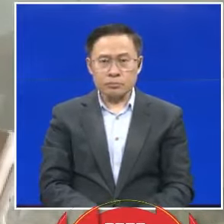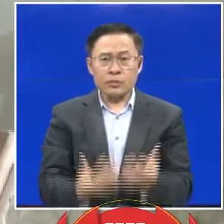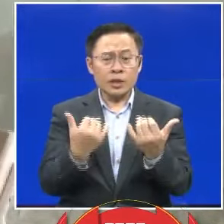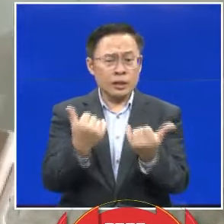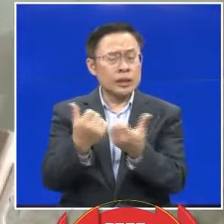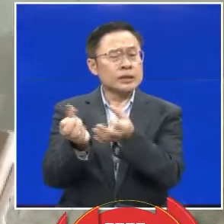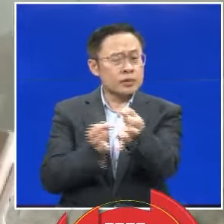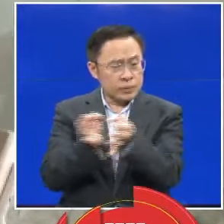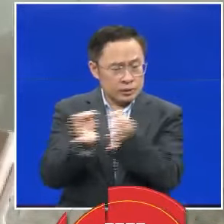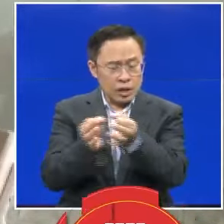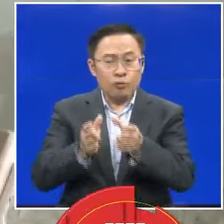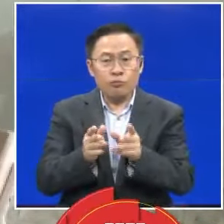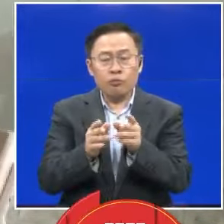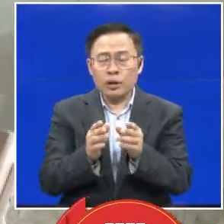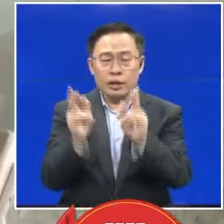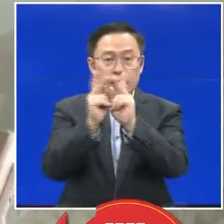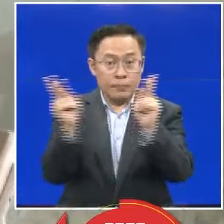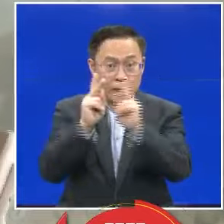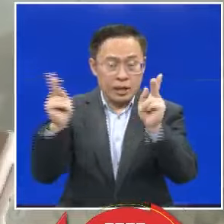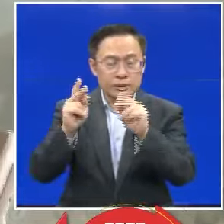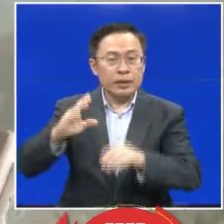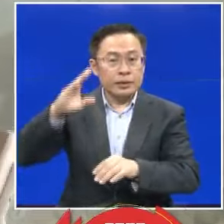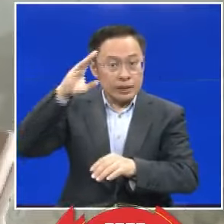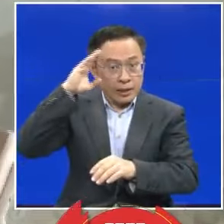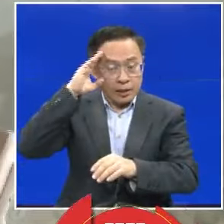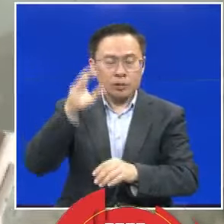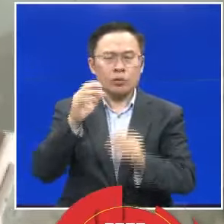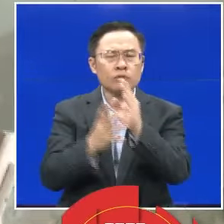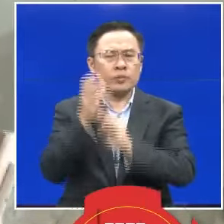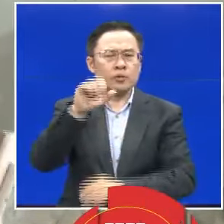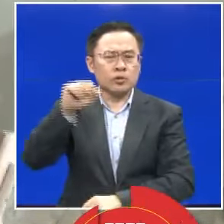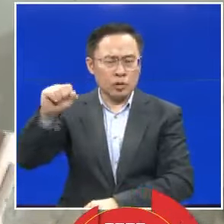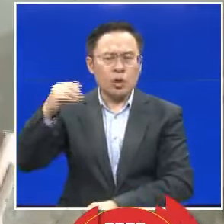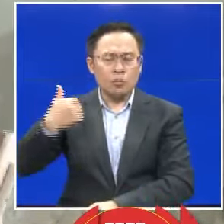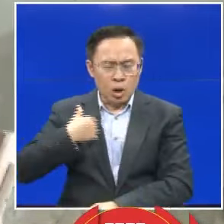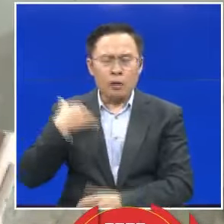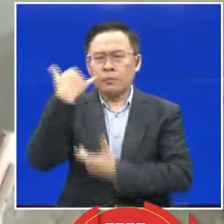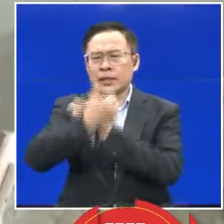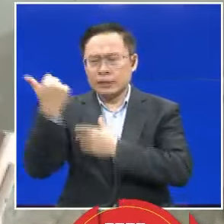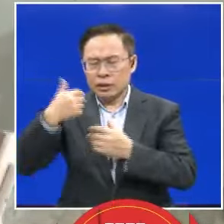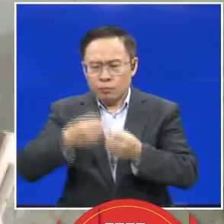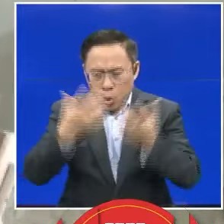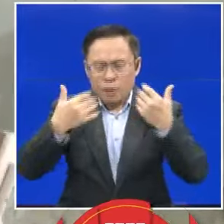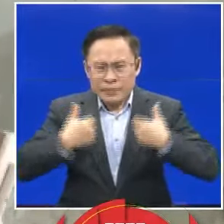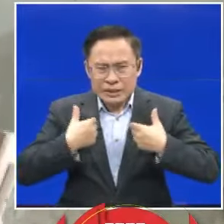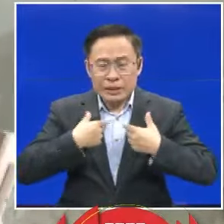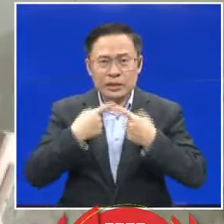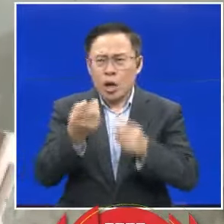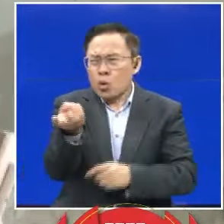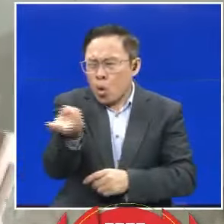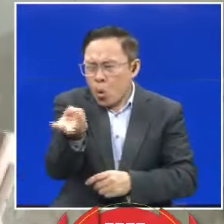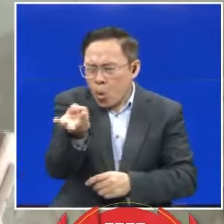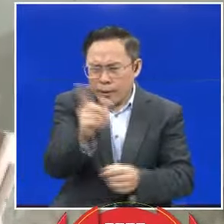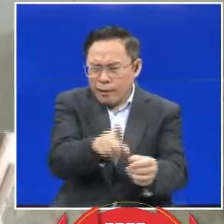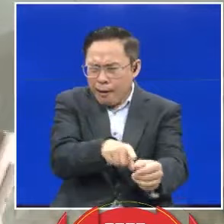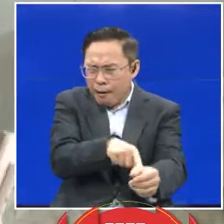ษากรรมาธิการอาหารก็บอกว่าต่างประเทศเอาจริงๆก็มีเกิดขึ้นบ้างแหละแต่มันน้อยครั้งมากเอาจริงโอ้โหมันเป็นเรื่องความปลอดภัยท่านผู้ช